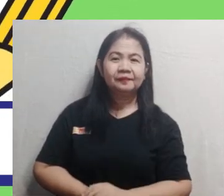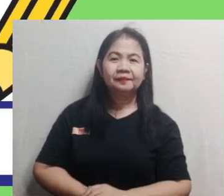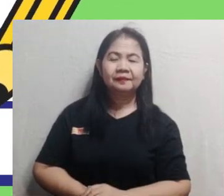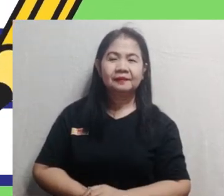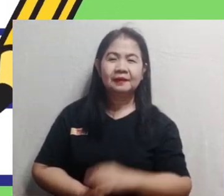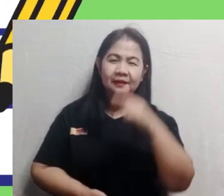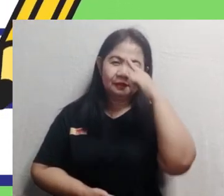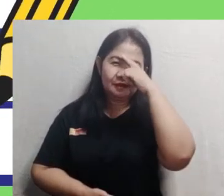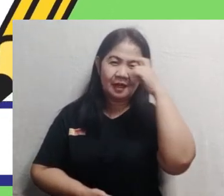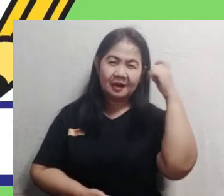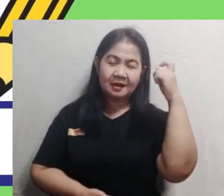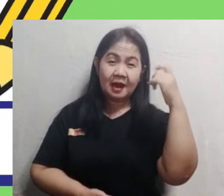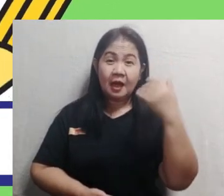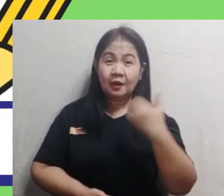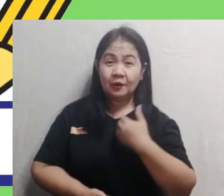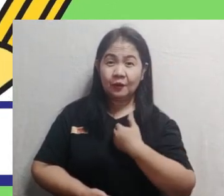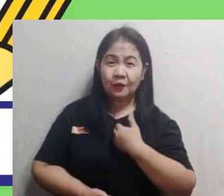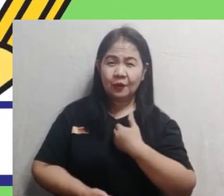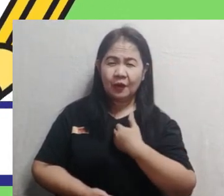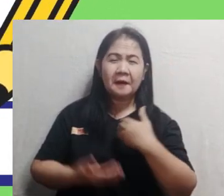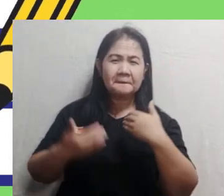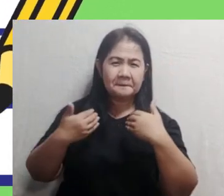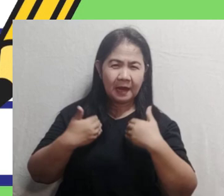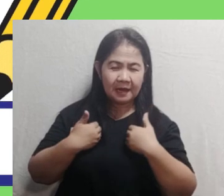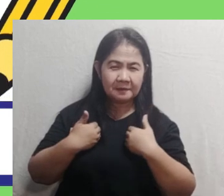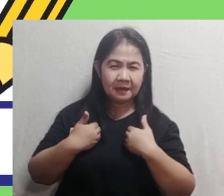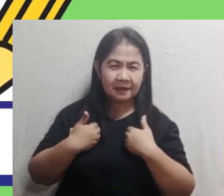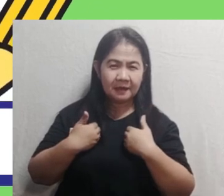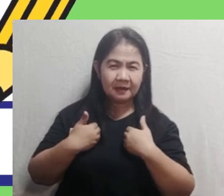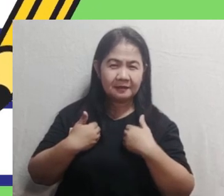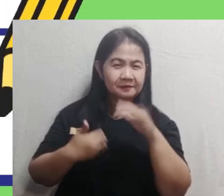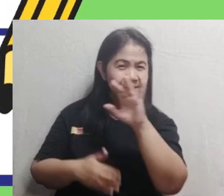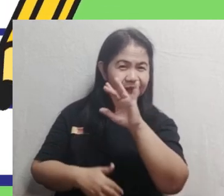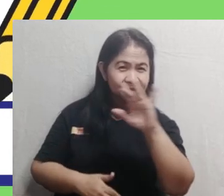Dahil ako ay may mga